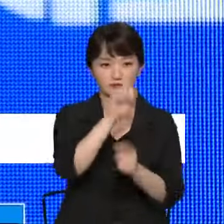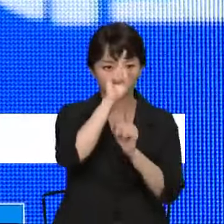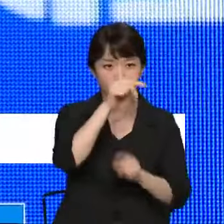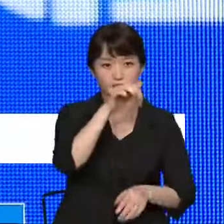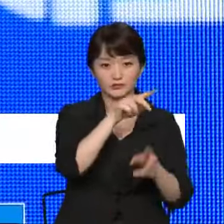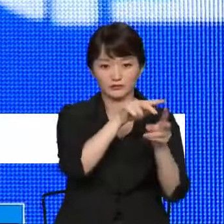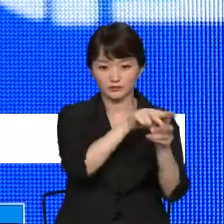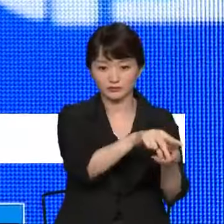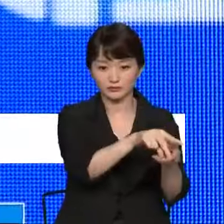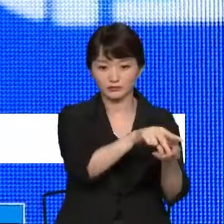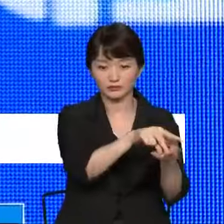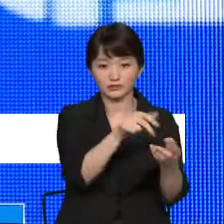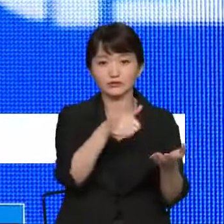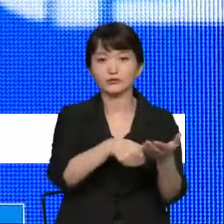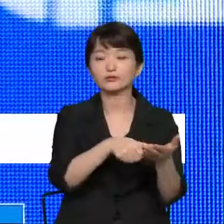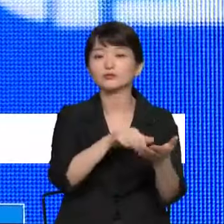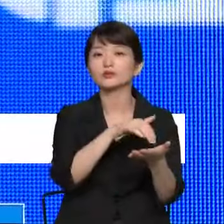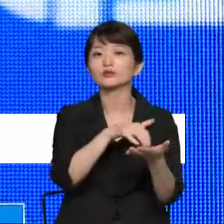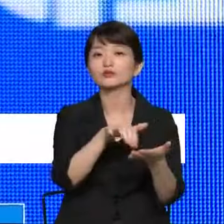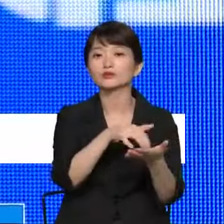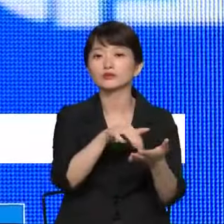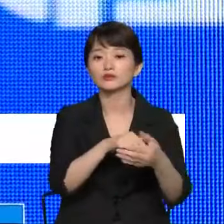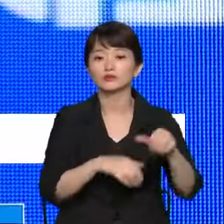후보 득표수